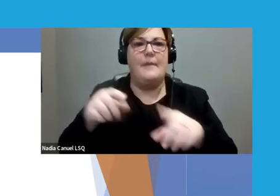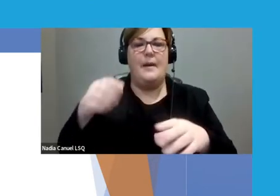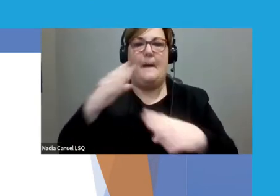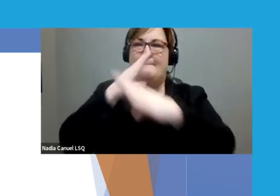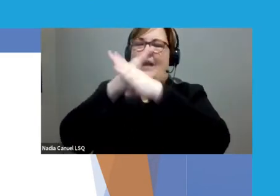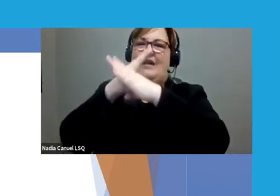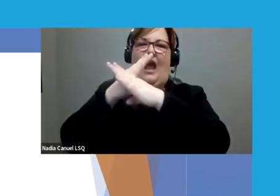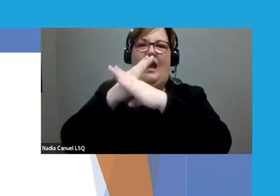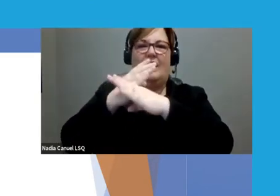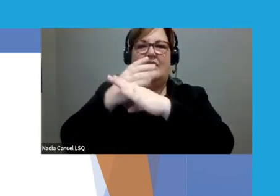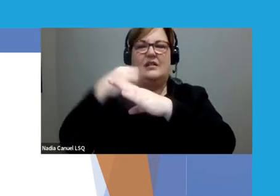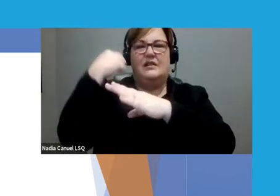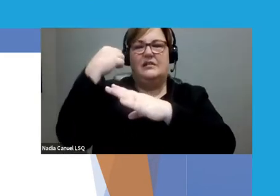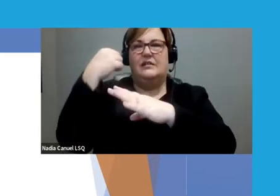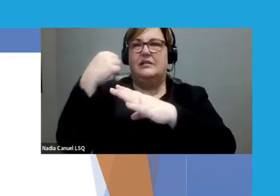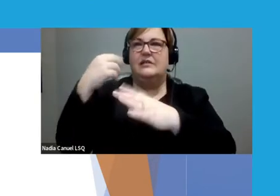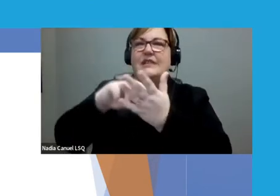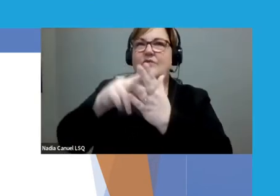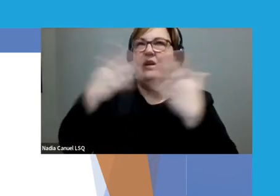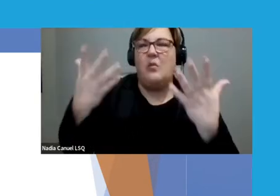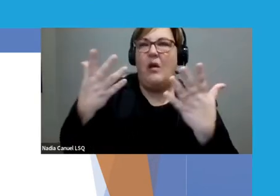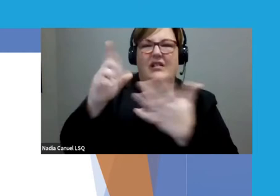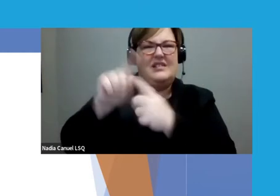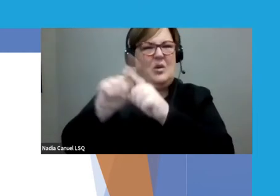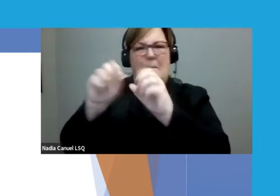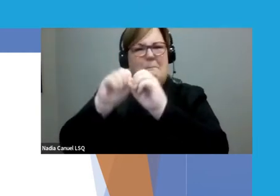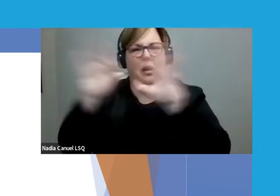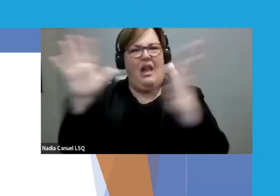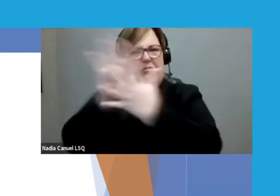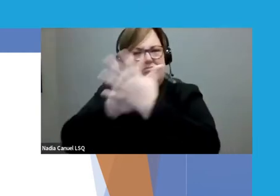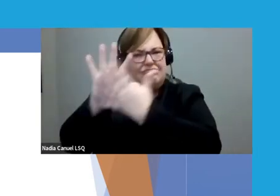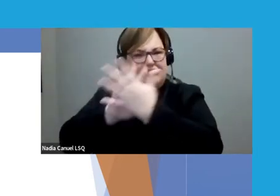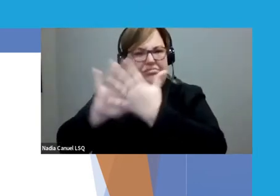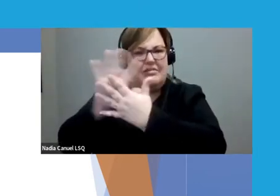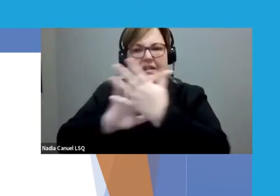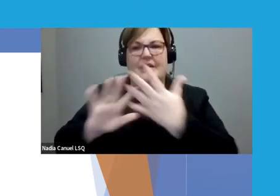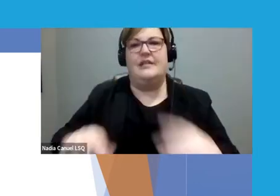Ce qui est acceptable, inacceptable, et des fois